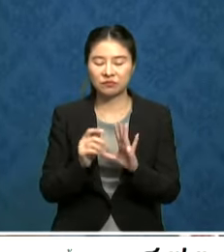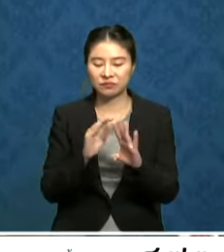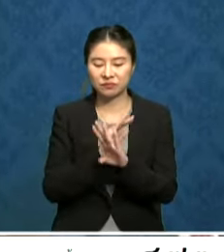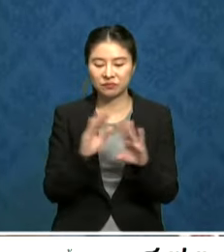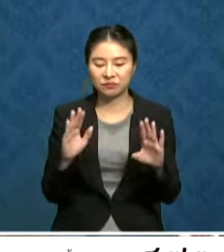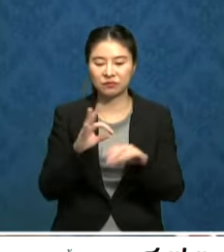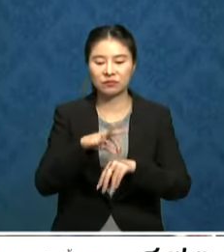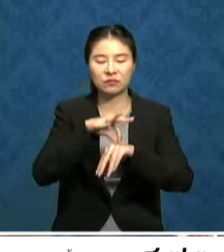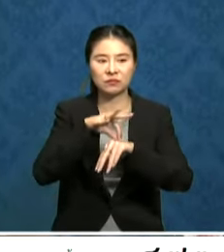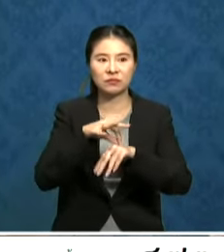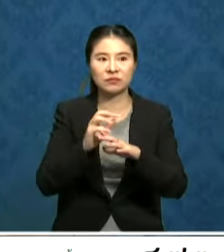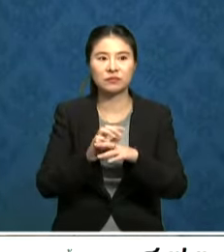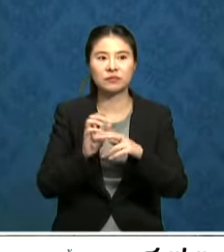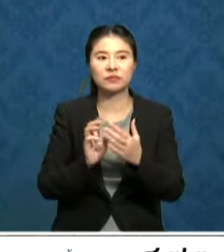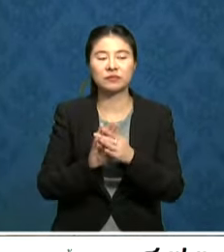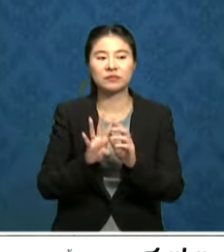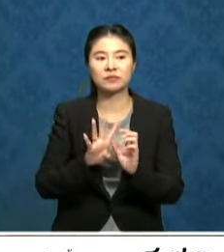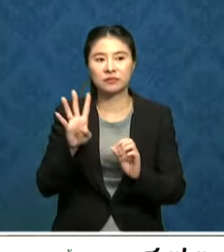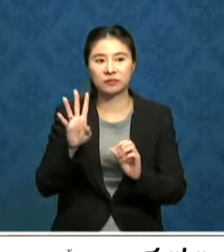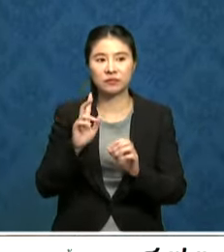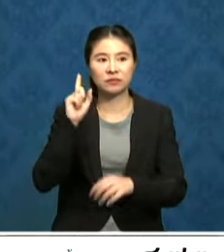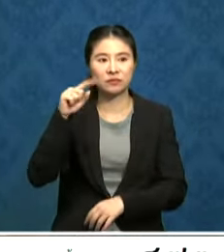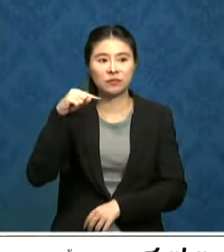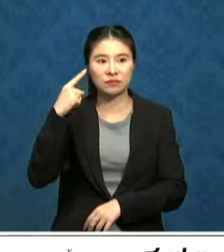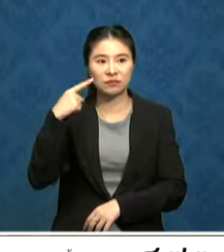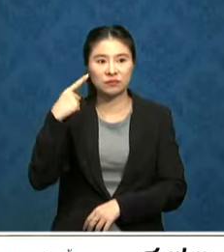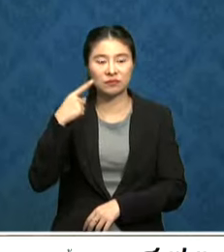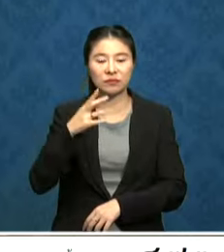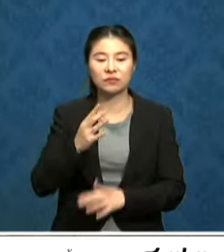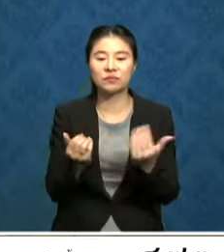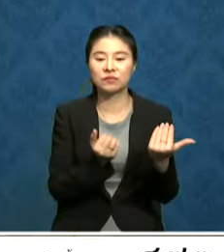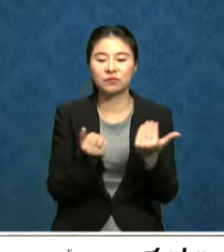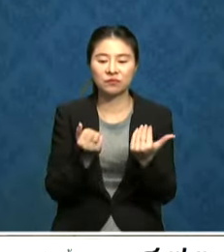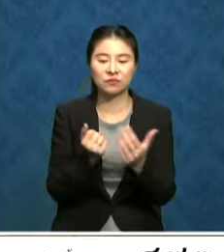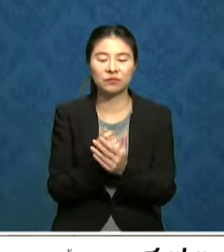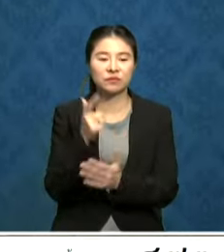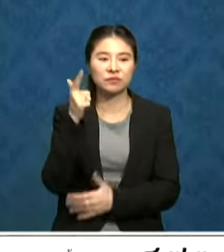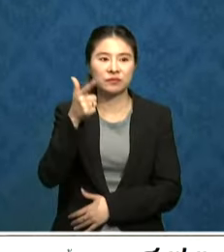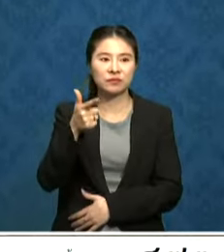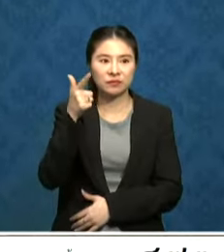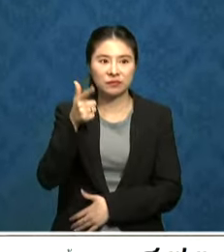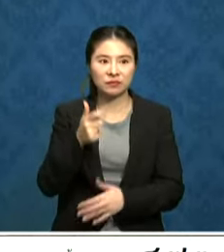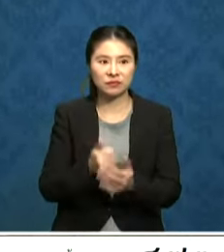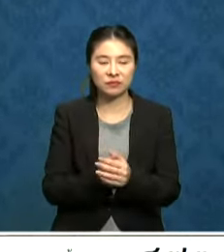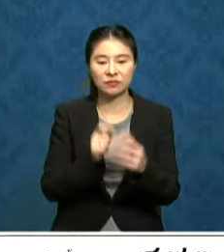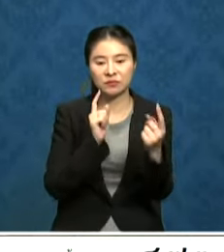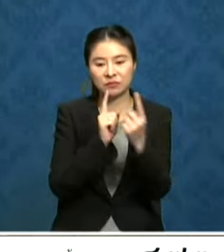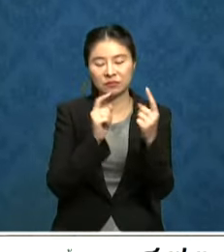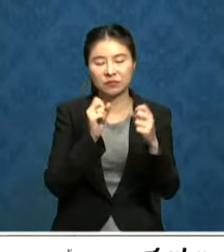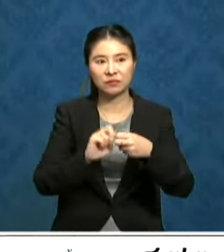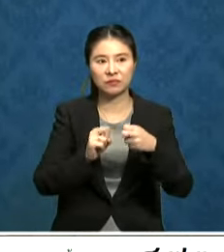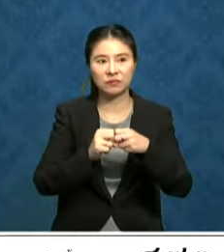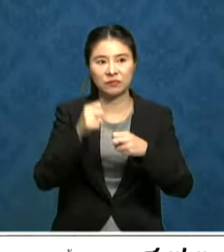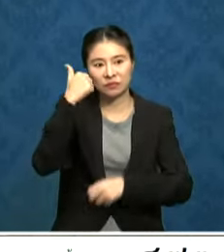ทองธาชินวัตรนายกรัฐมนตรีคนที่ 31ต้องเผชิญภายหลังจากการรับตำแหน่งเพียงวันเดียวว่ามีความ